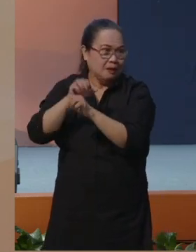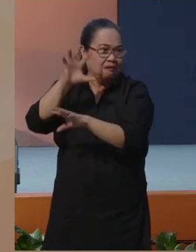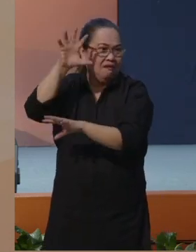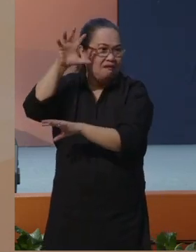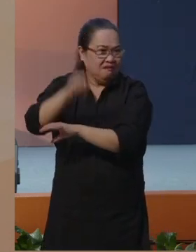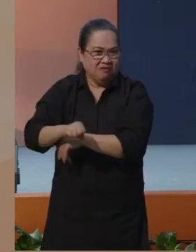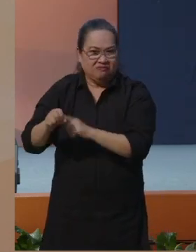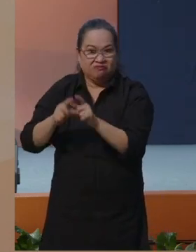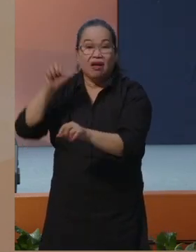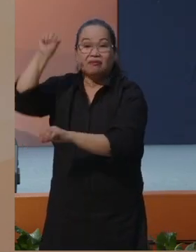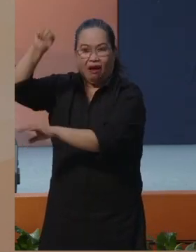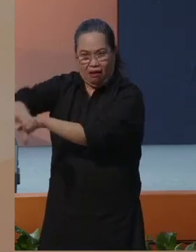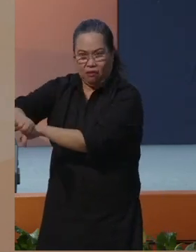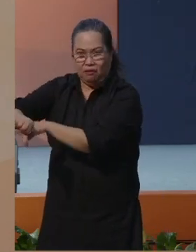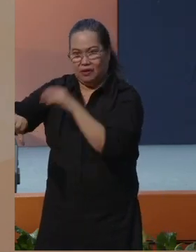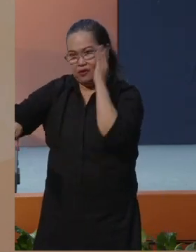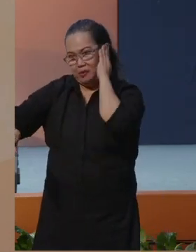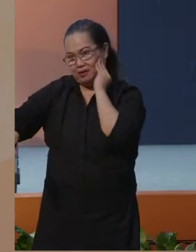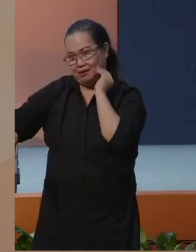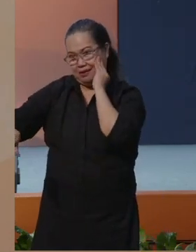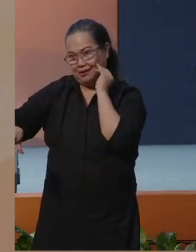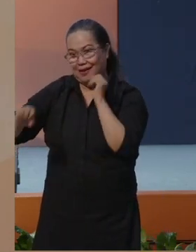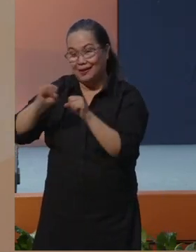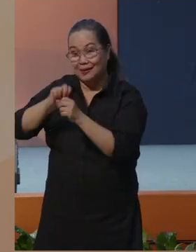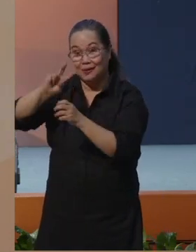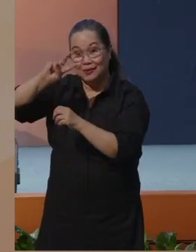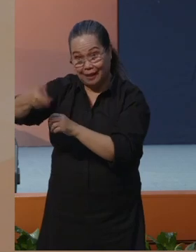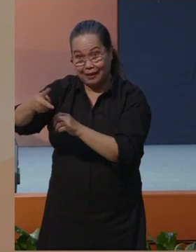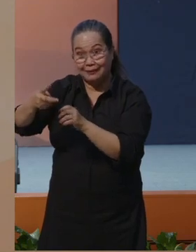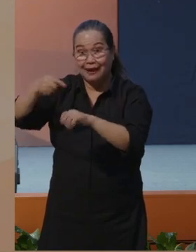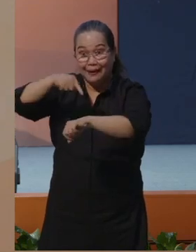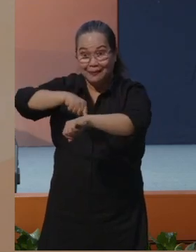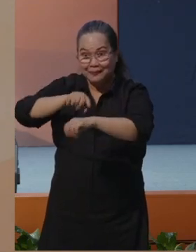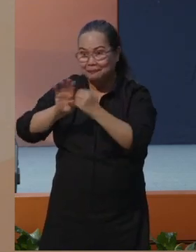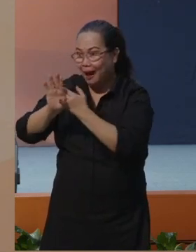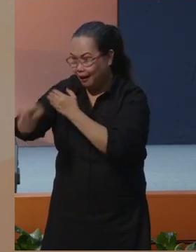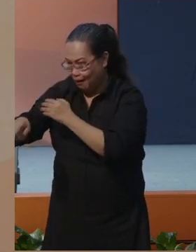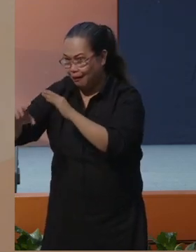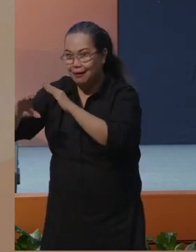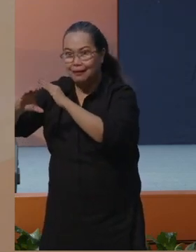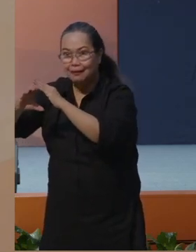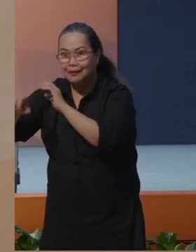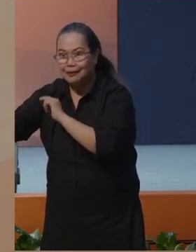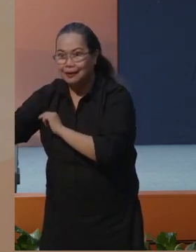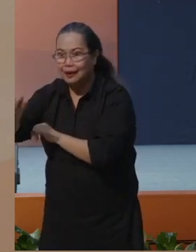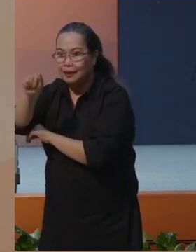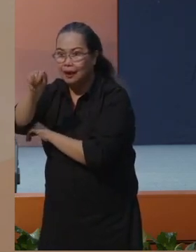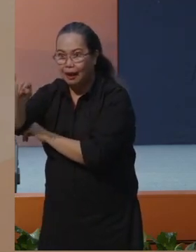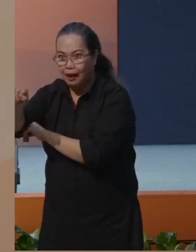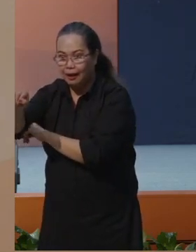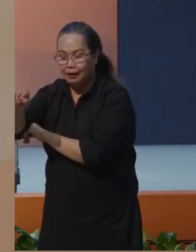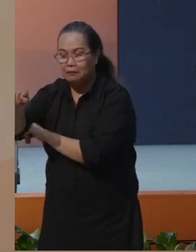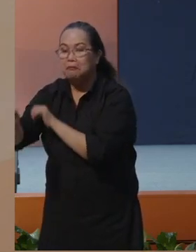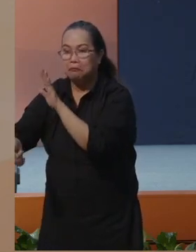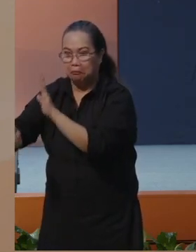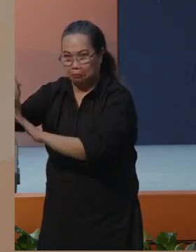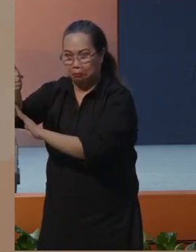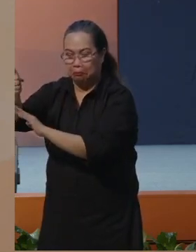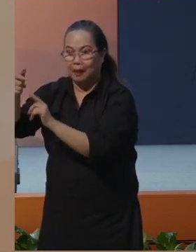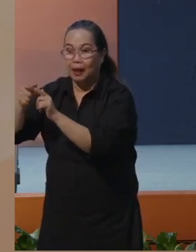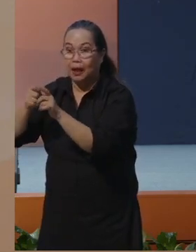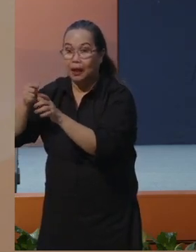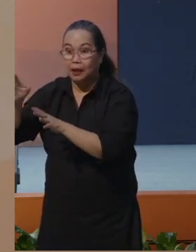pagkatalo. Pagkatapos noon, sa chapter 9, nalinlang ang Israel ng bayan ng Gibeon.